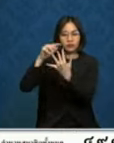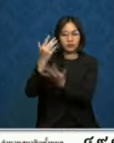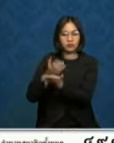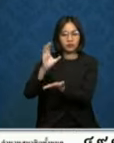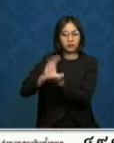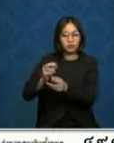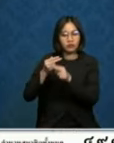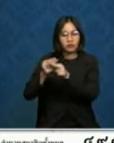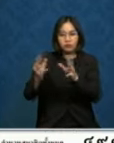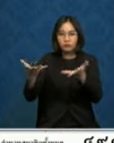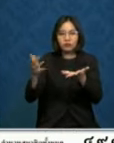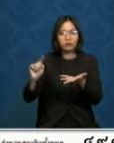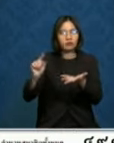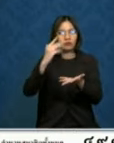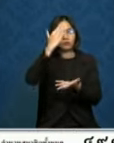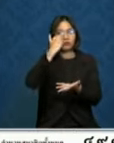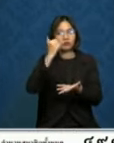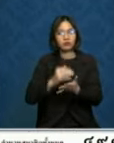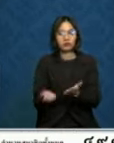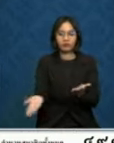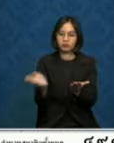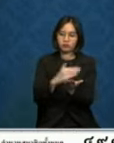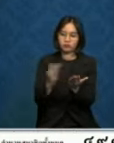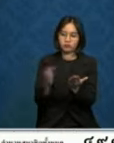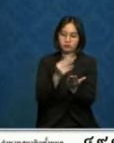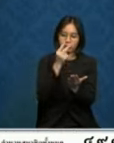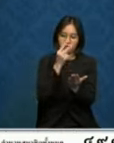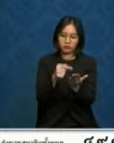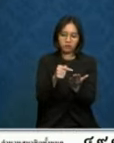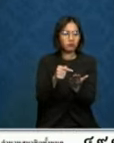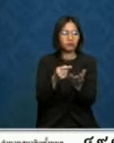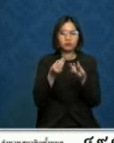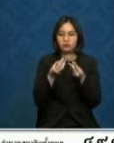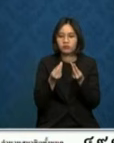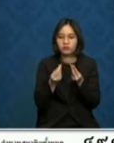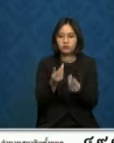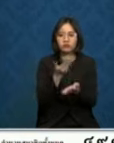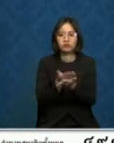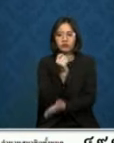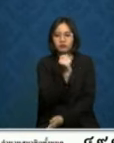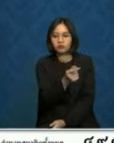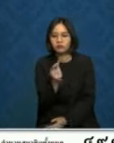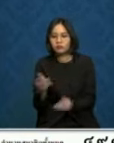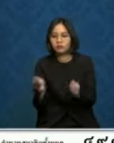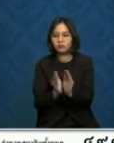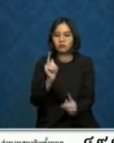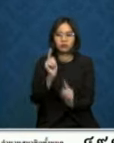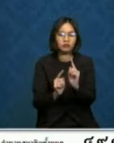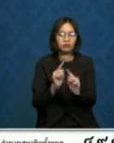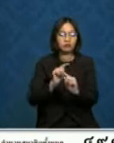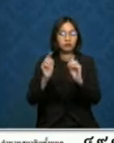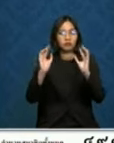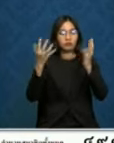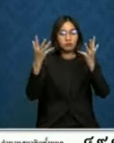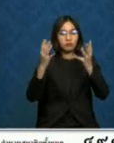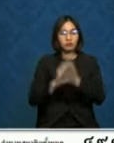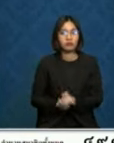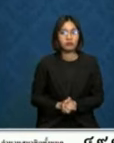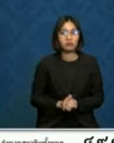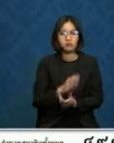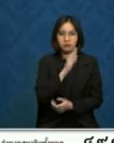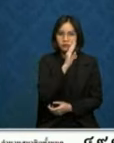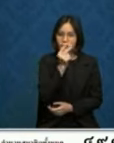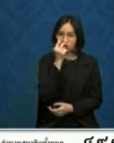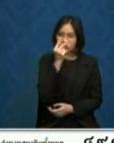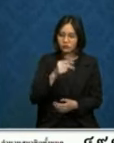ไปทำเองอะคะยิ่งไปเปิดดูในเล่มขาวคาดแดงนะคะไม่มีรายละเอียดการใช้งบหรือตัวชี้วัดอะไรใดๆเลยค่ะท่านประธานแล้วยิ่งถ้าเ